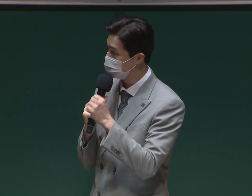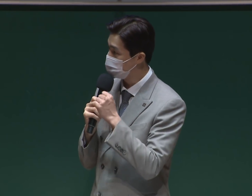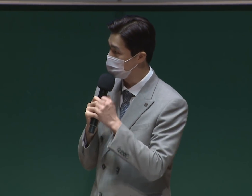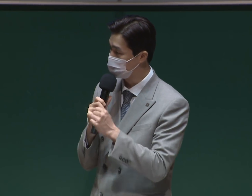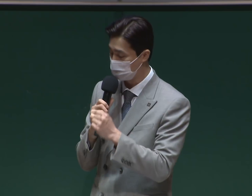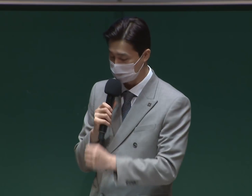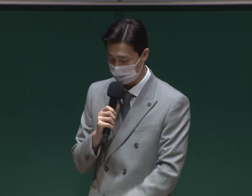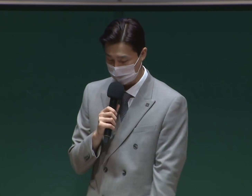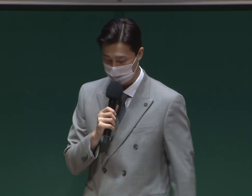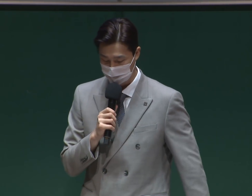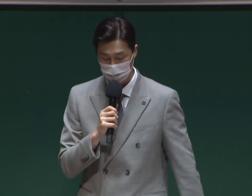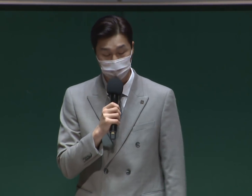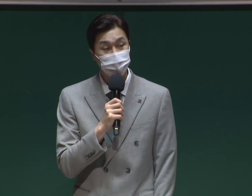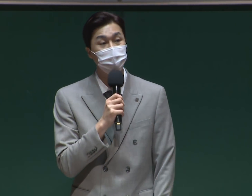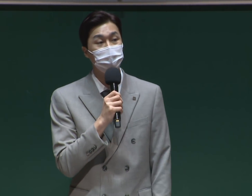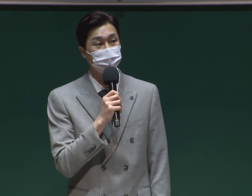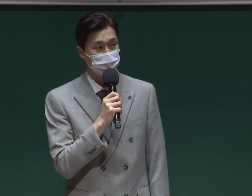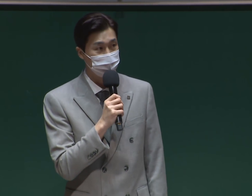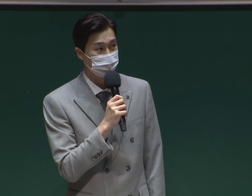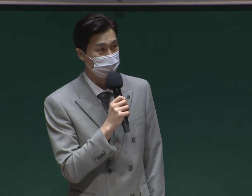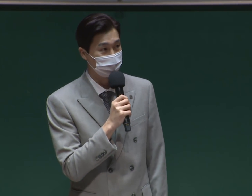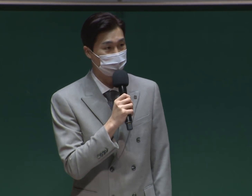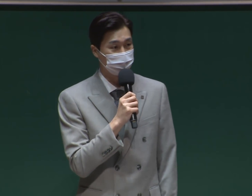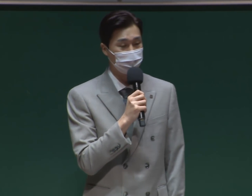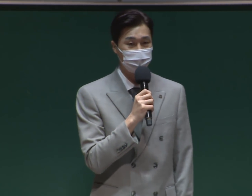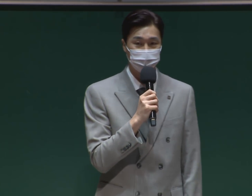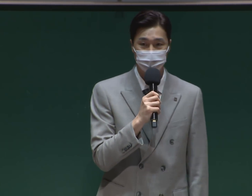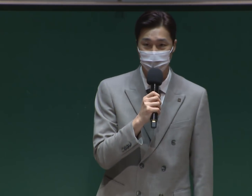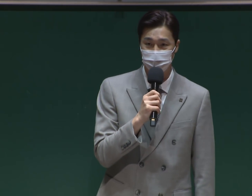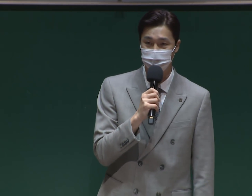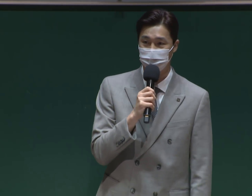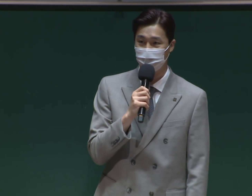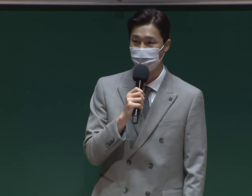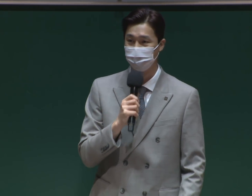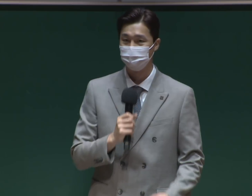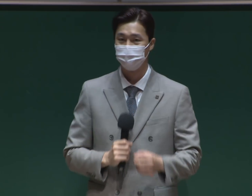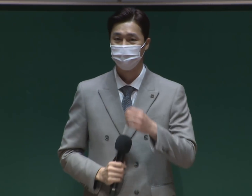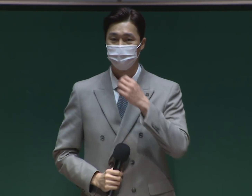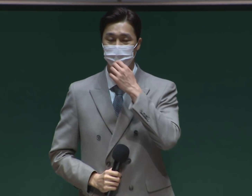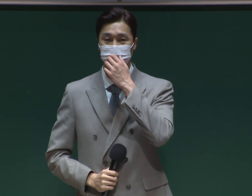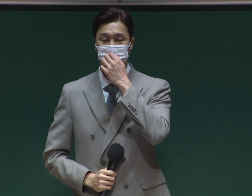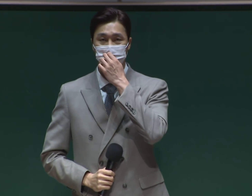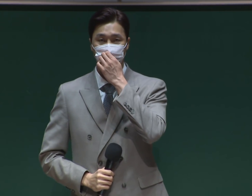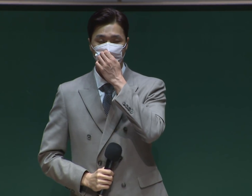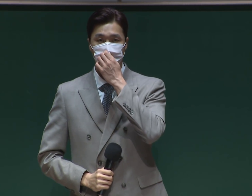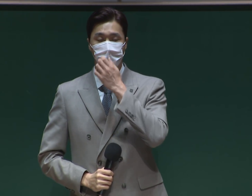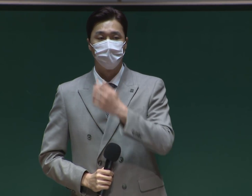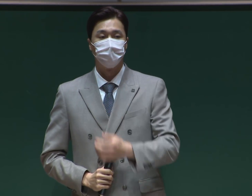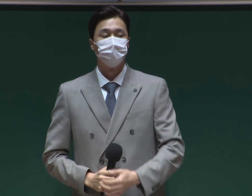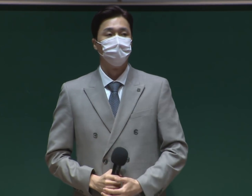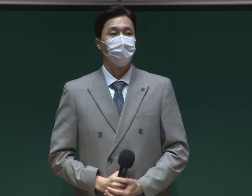렘넌트는 237 치유 서밋의 지도자 찬양하겠습니다.